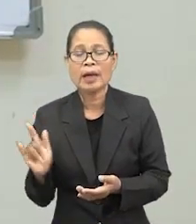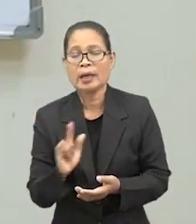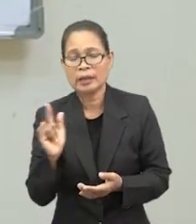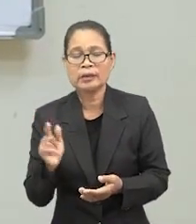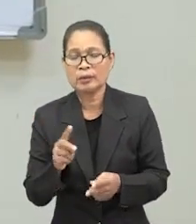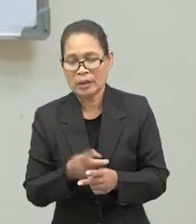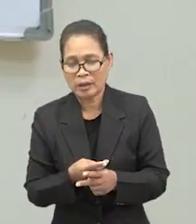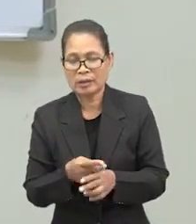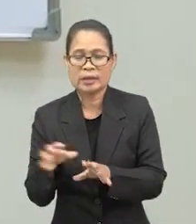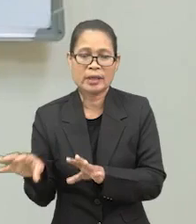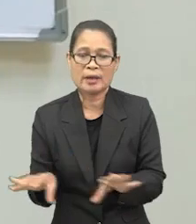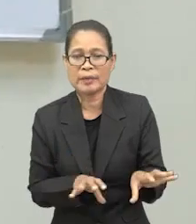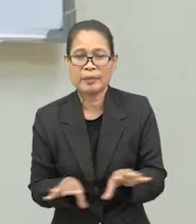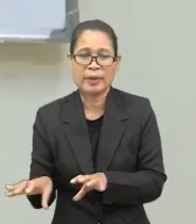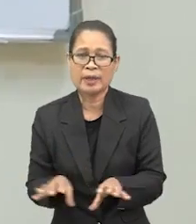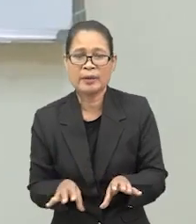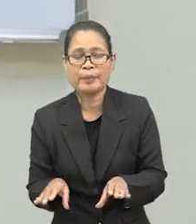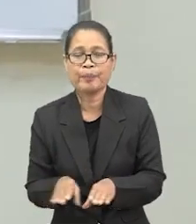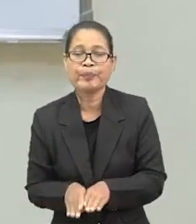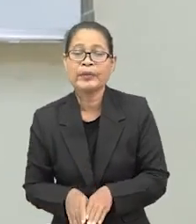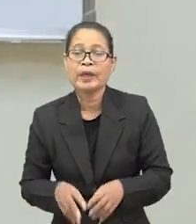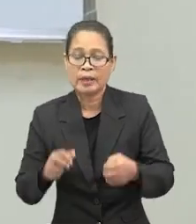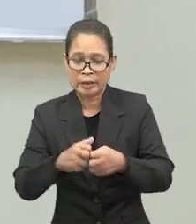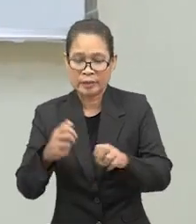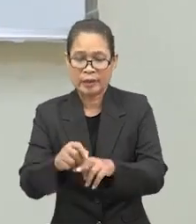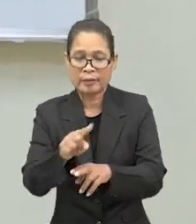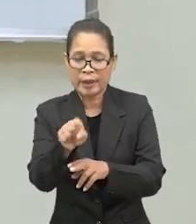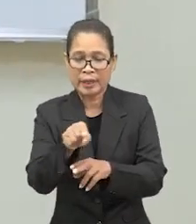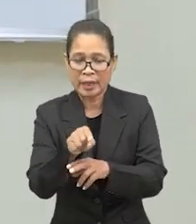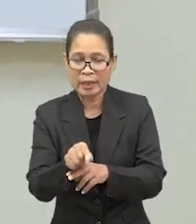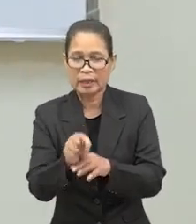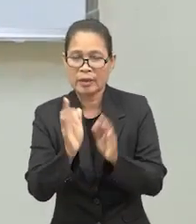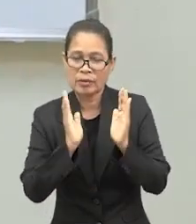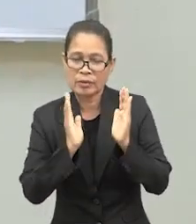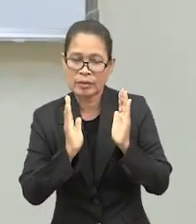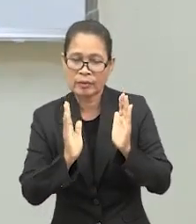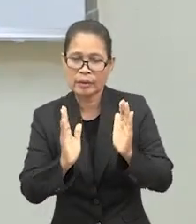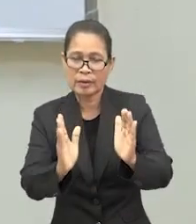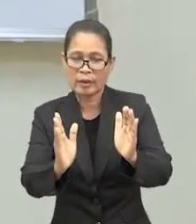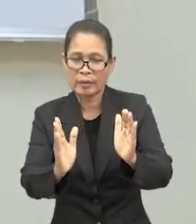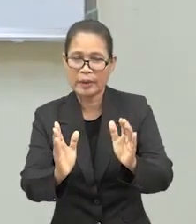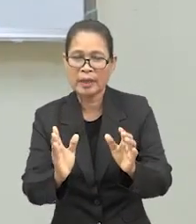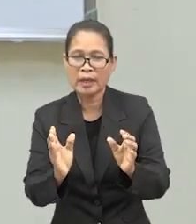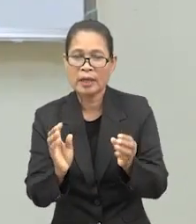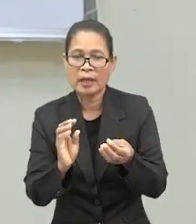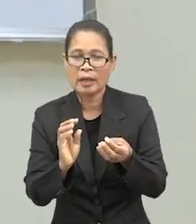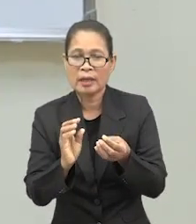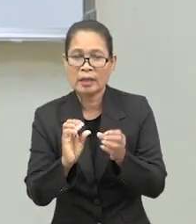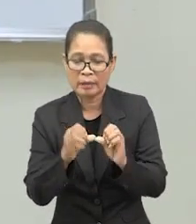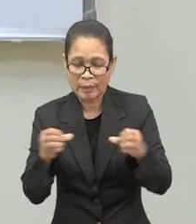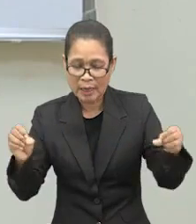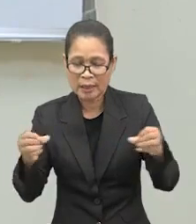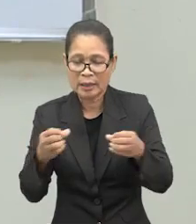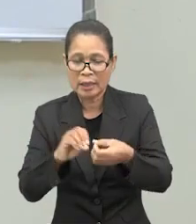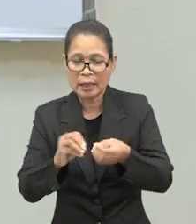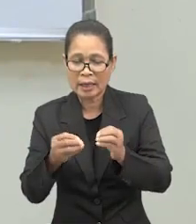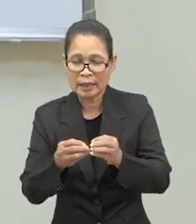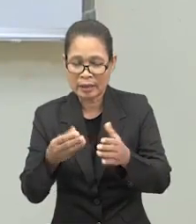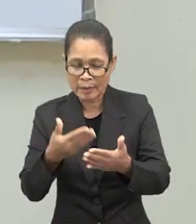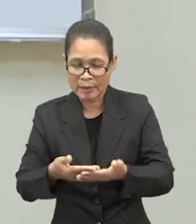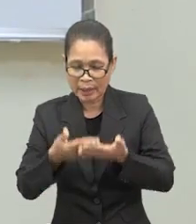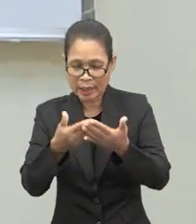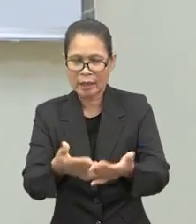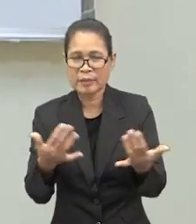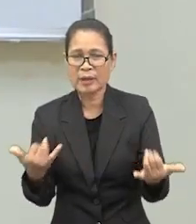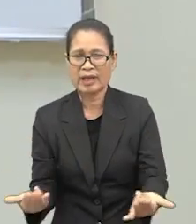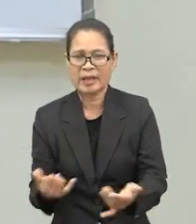pra tụ ong hay là sự cảm phiệp nâng chậm nào ba nhà ở bàn xóm sọp từ tám là bạc lấy đây nè cứu